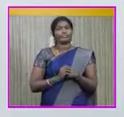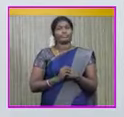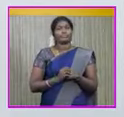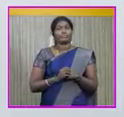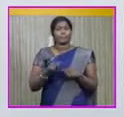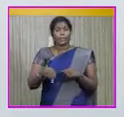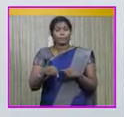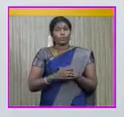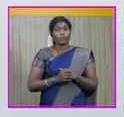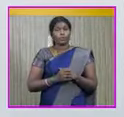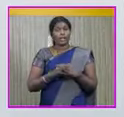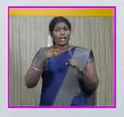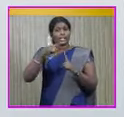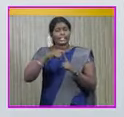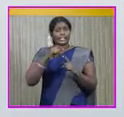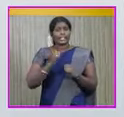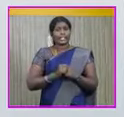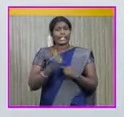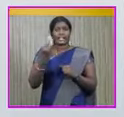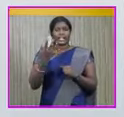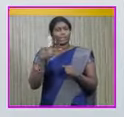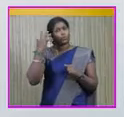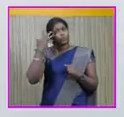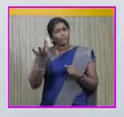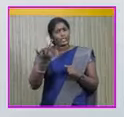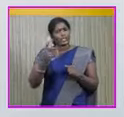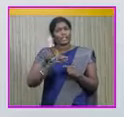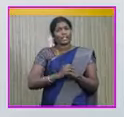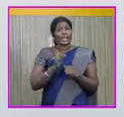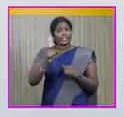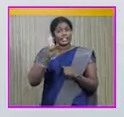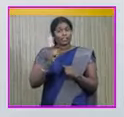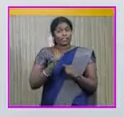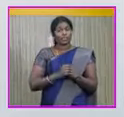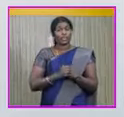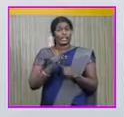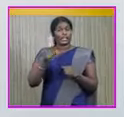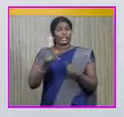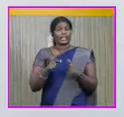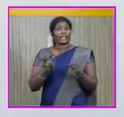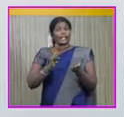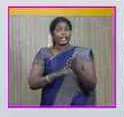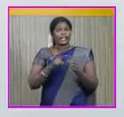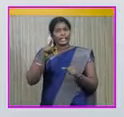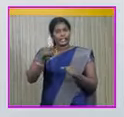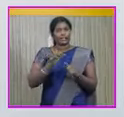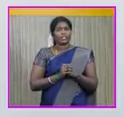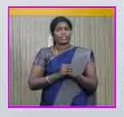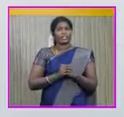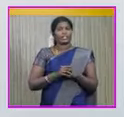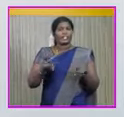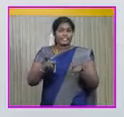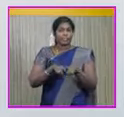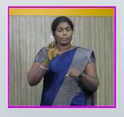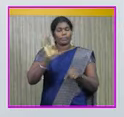இப்போது புள்ளி டி வந்து நமக்கு கணக்கில் கொடுக்கல, ஆனால் அந்த கோணம் என்னவாக இருக்கும்? புள்ளி எண்ணின் அமையும் கோணத்திற்கு சமமாக